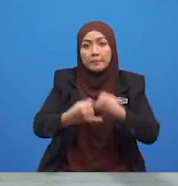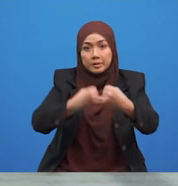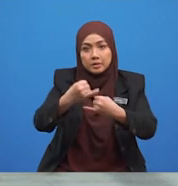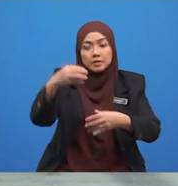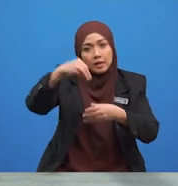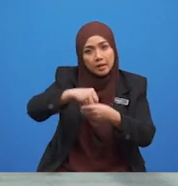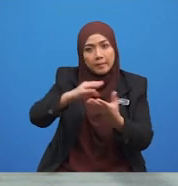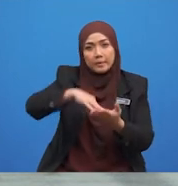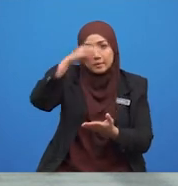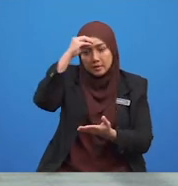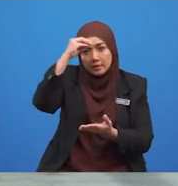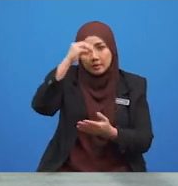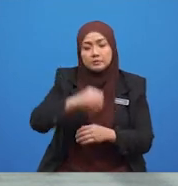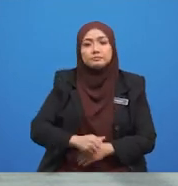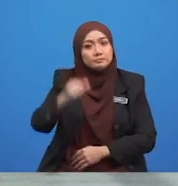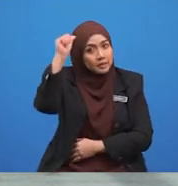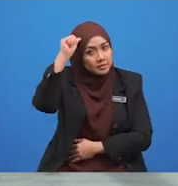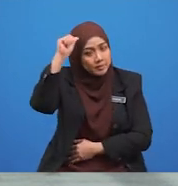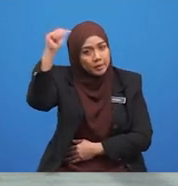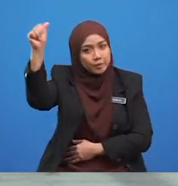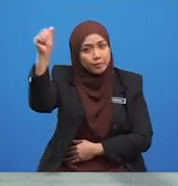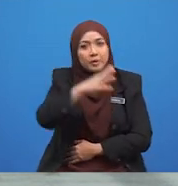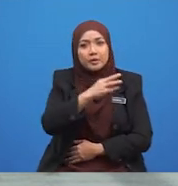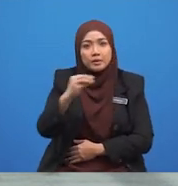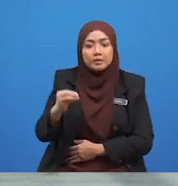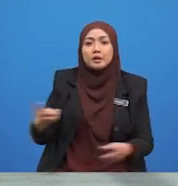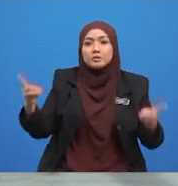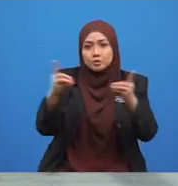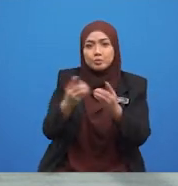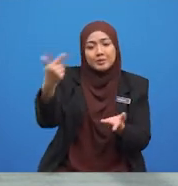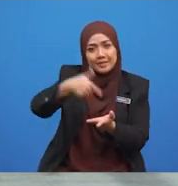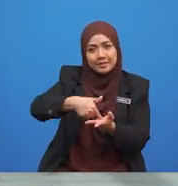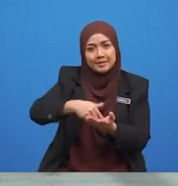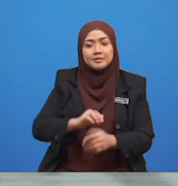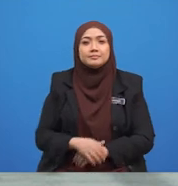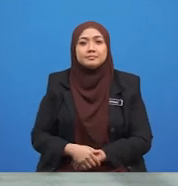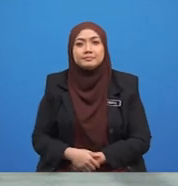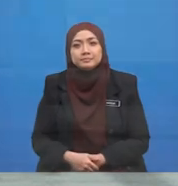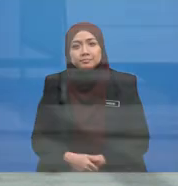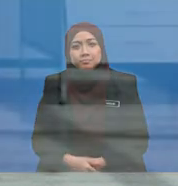berjaya dalam pelajaran anda. Assalamualaikum dan bertemu lagi.